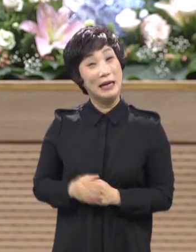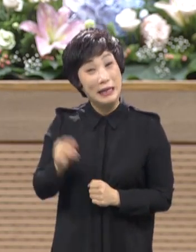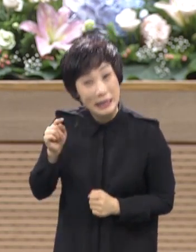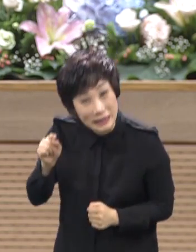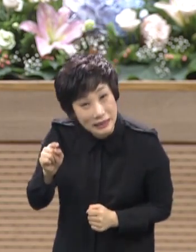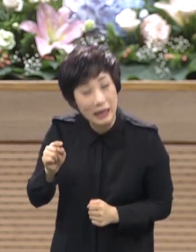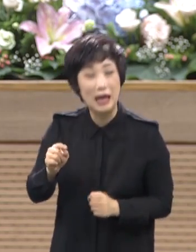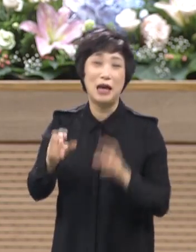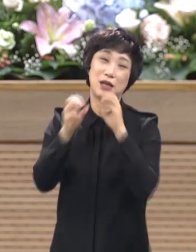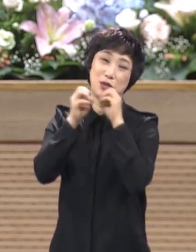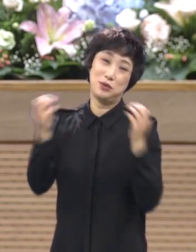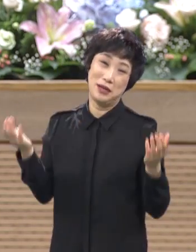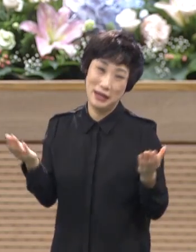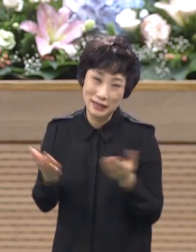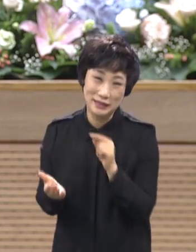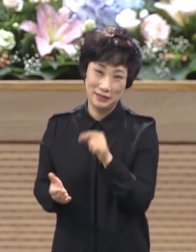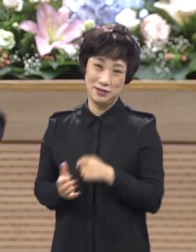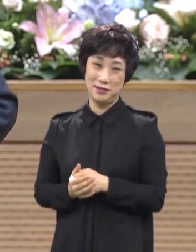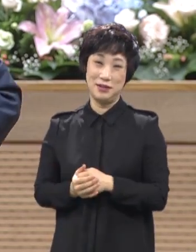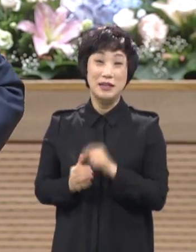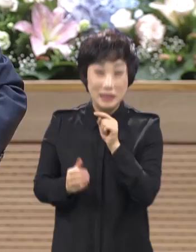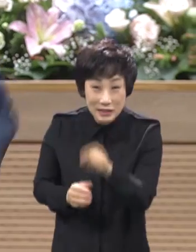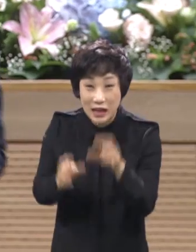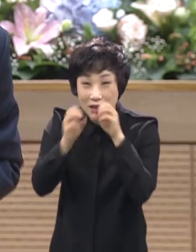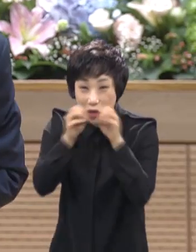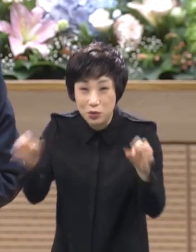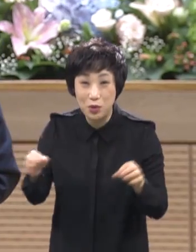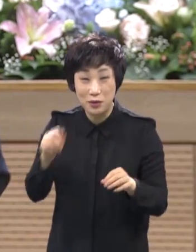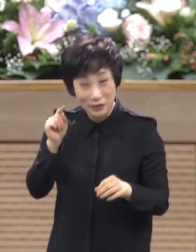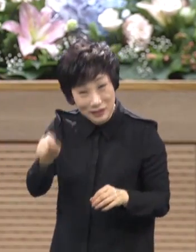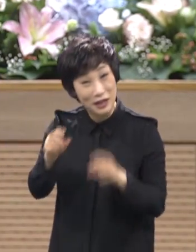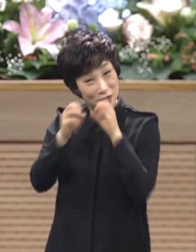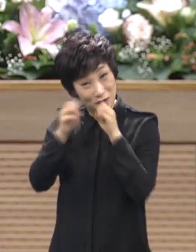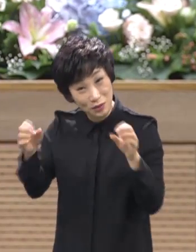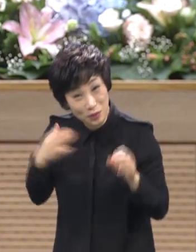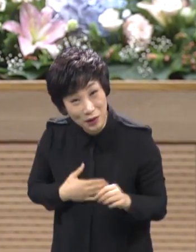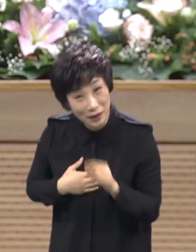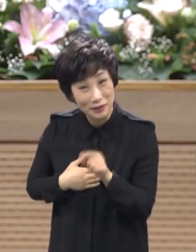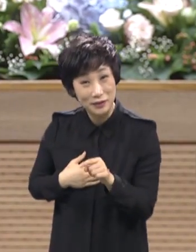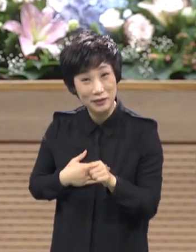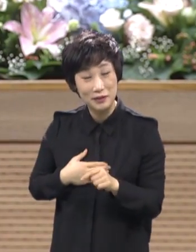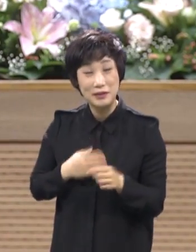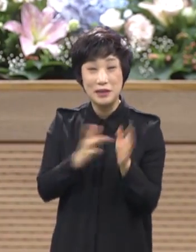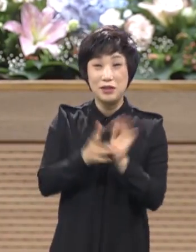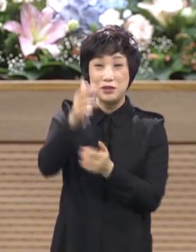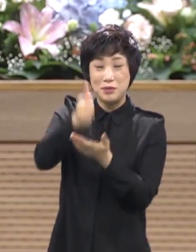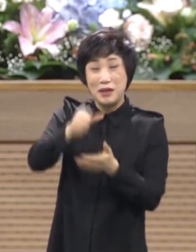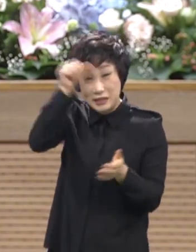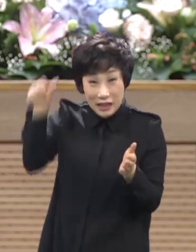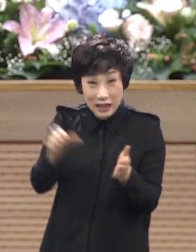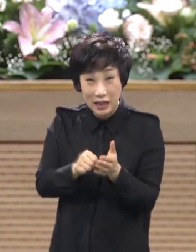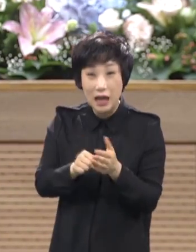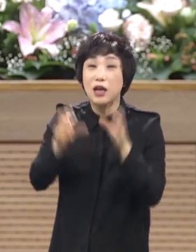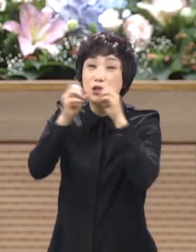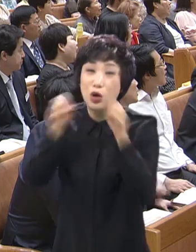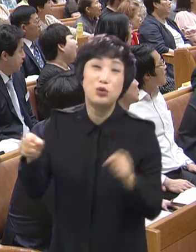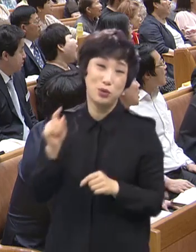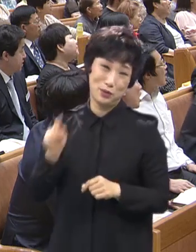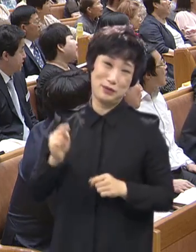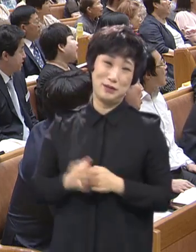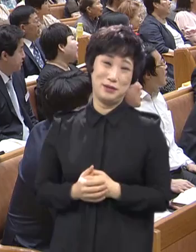이것이 전도입니다. 이것이 전도입니다. 예수님의 생애가